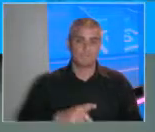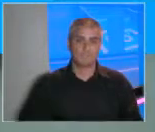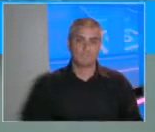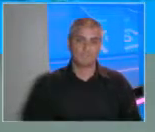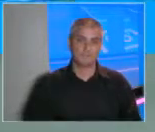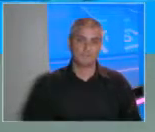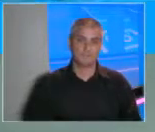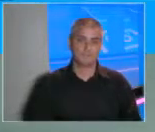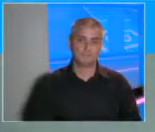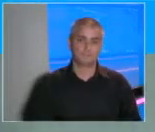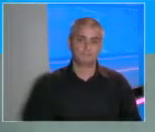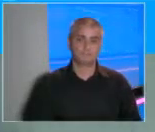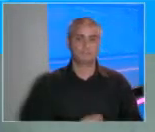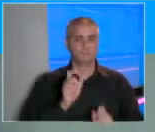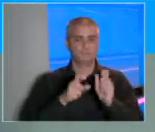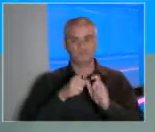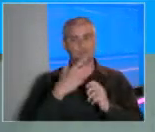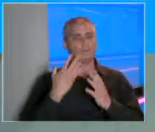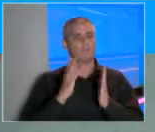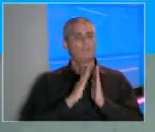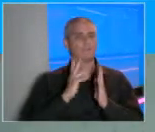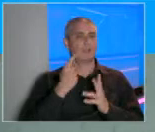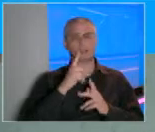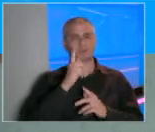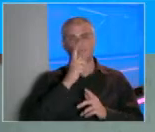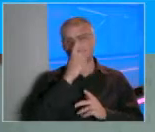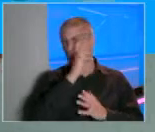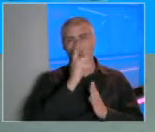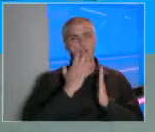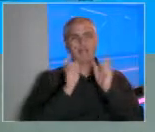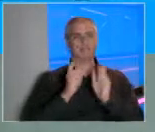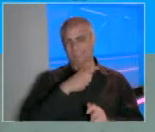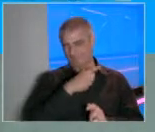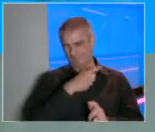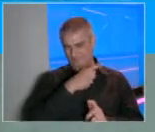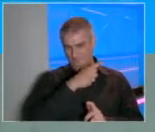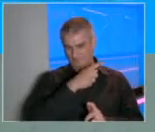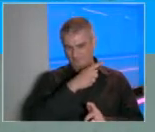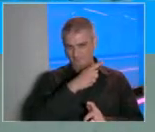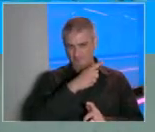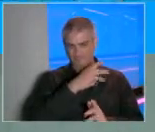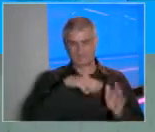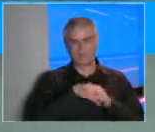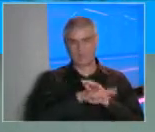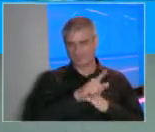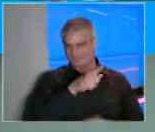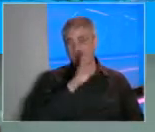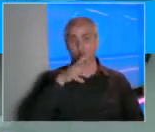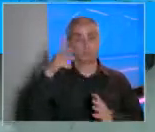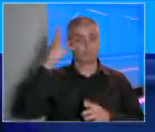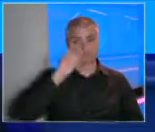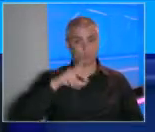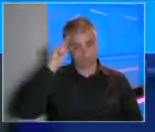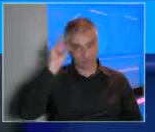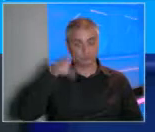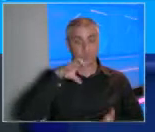האוכלוסייה של האנשים שהם חסרי מעמד. למעשה יש עמדת בדיקות שמוצבת. בדרום תל אביב? להם,